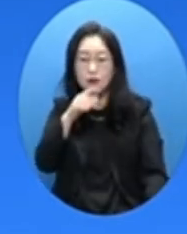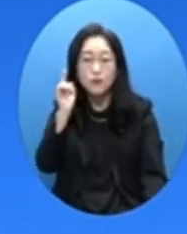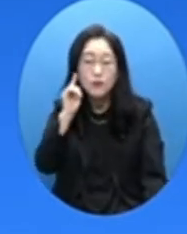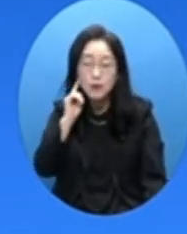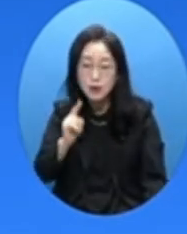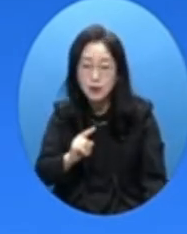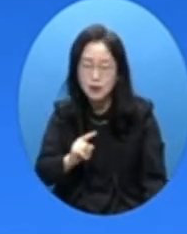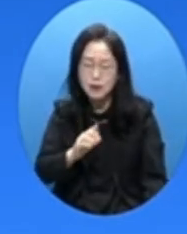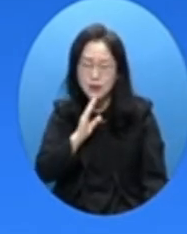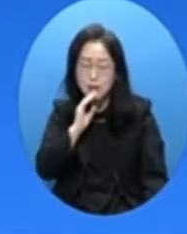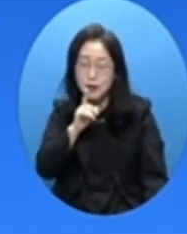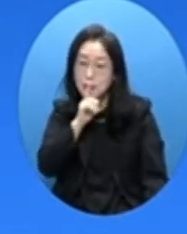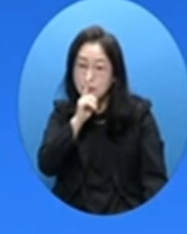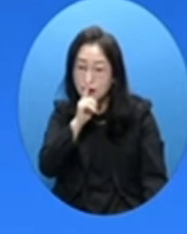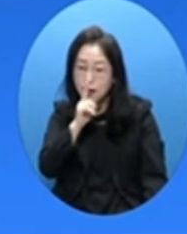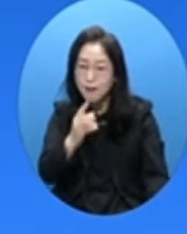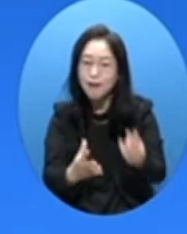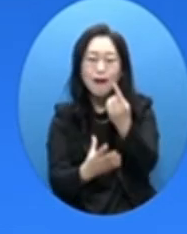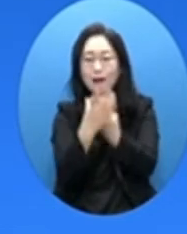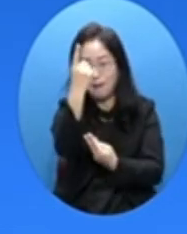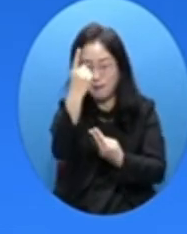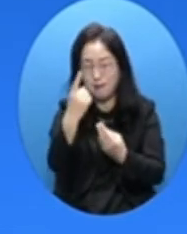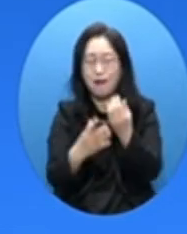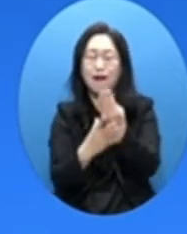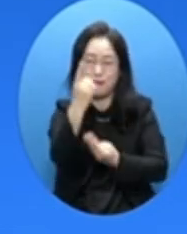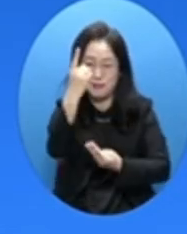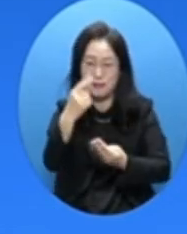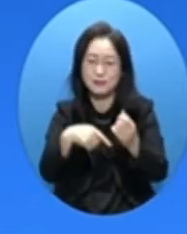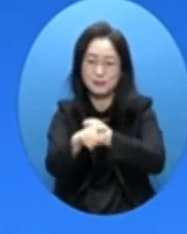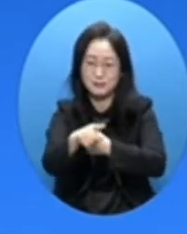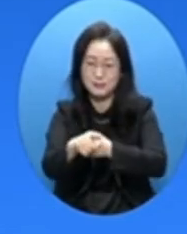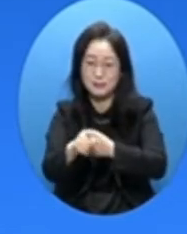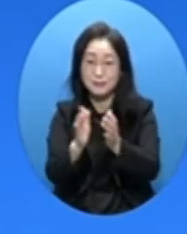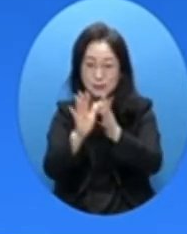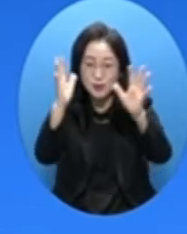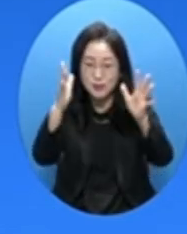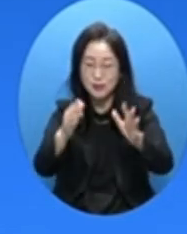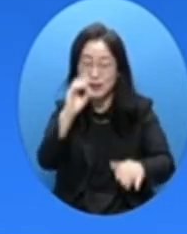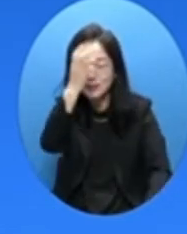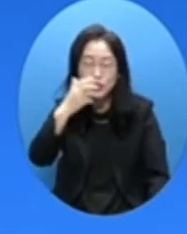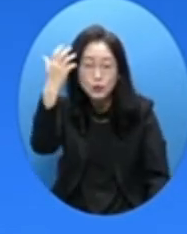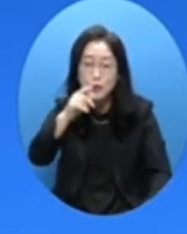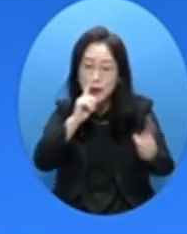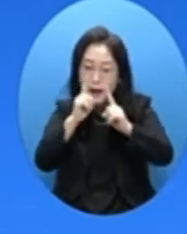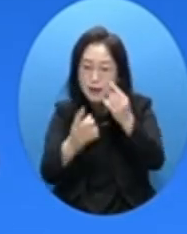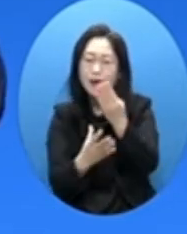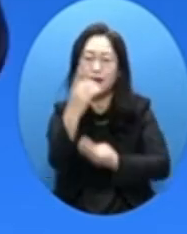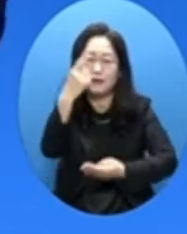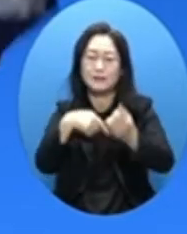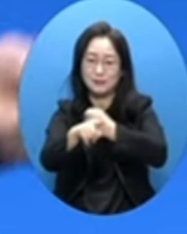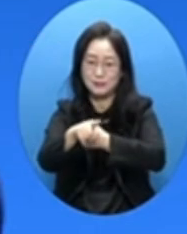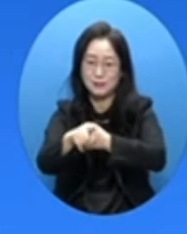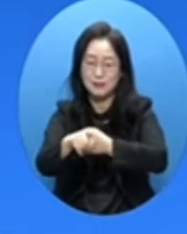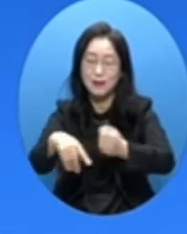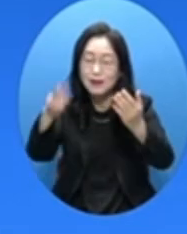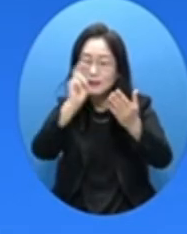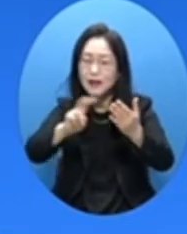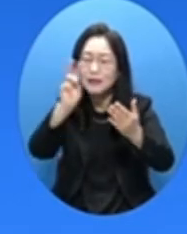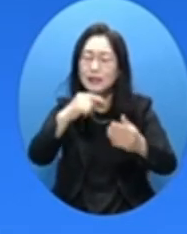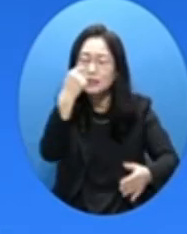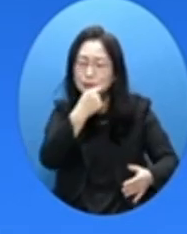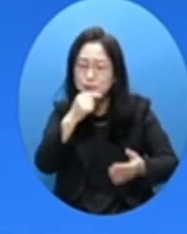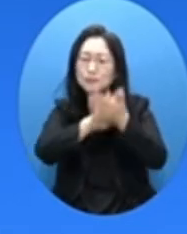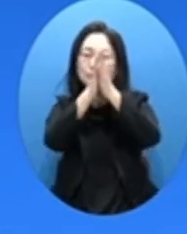언어로 하나님을 찬양하게 했습니다 할렐루야 성령을 하나 되게 만드는 것입니다 성경은 우리 입술을 하나님을 찬양하는 입수로 바꿔주는